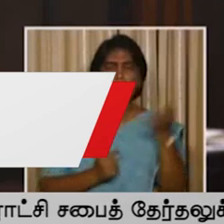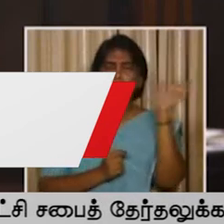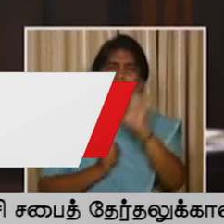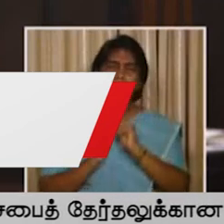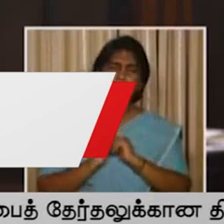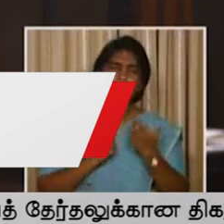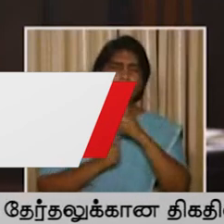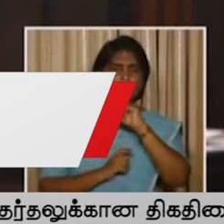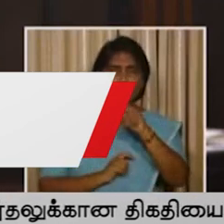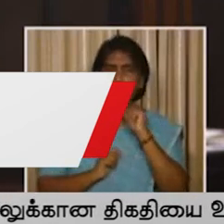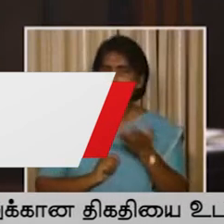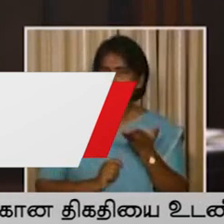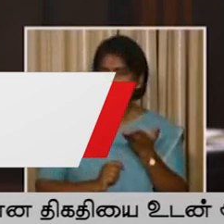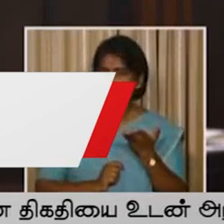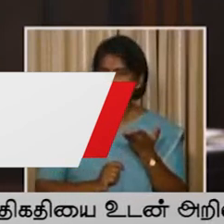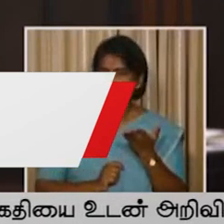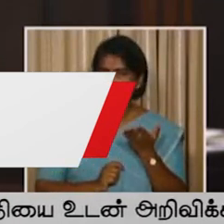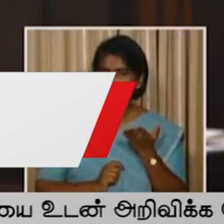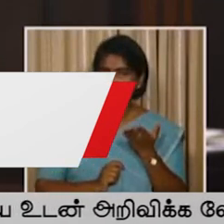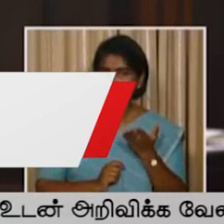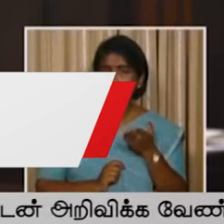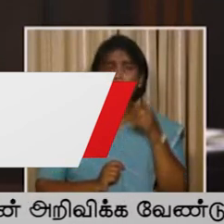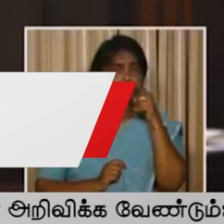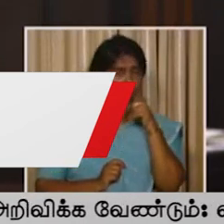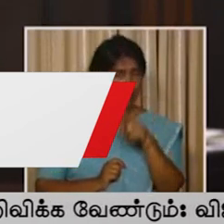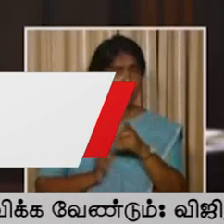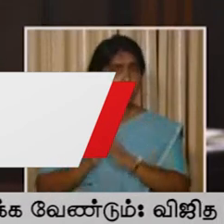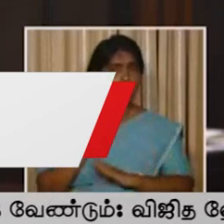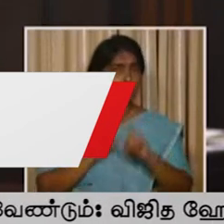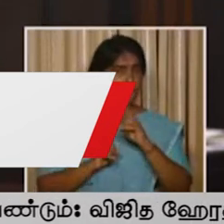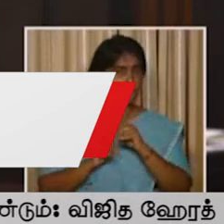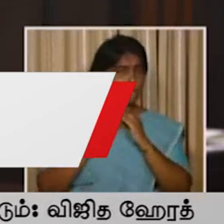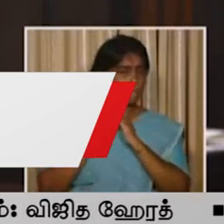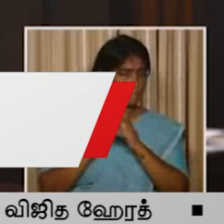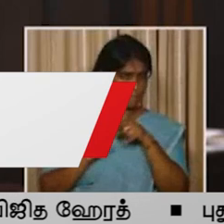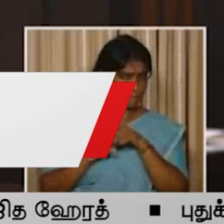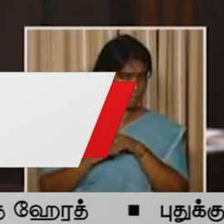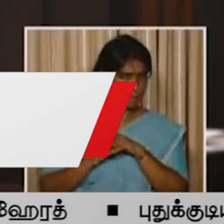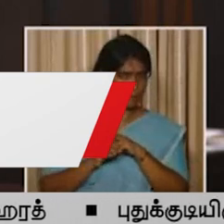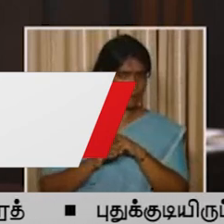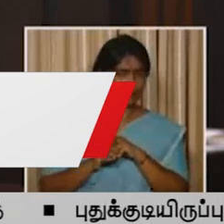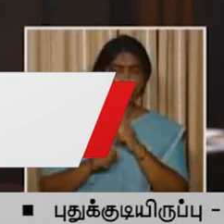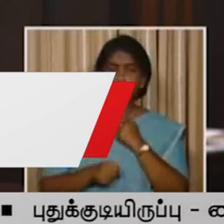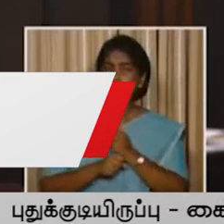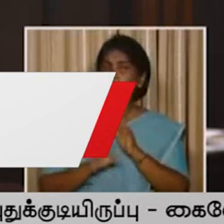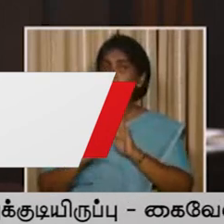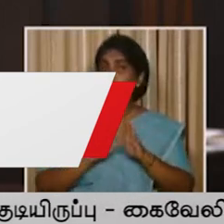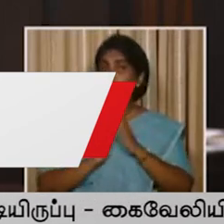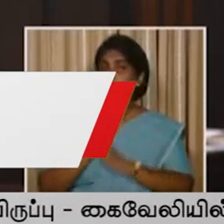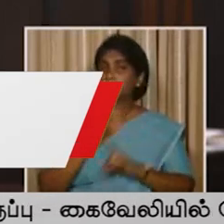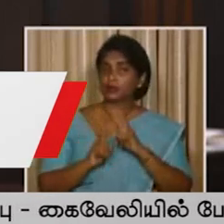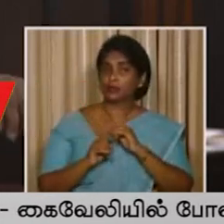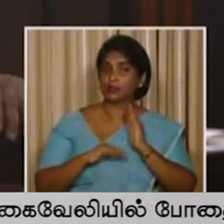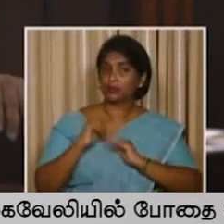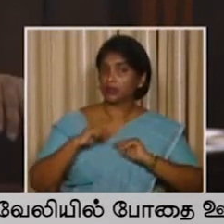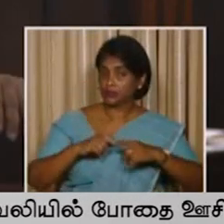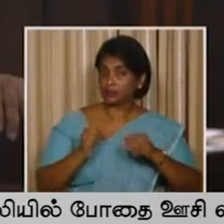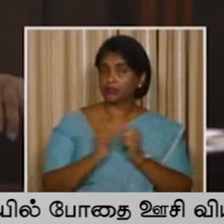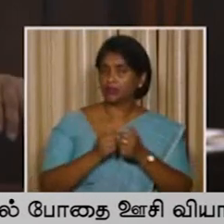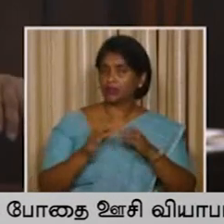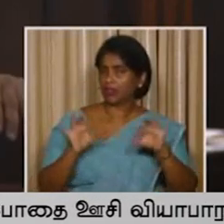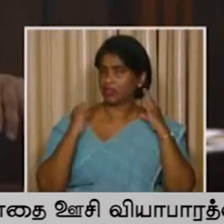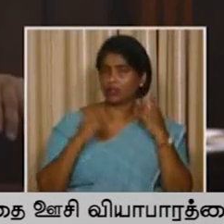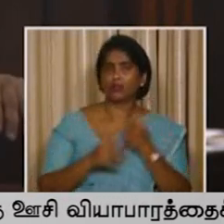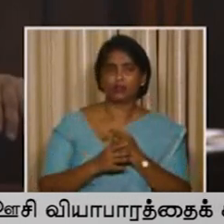பிரதேச செயலகத்திற்கு கணக்காய்வாளரை நியமிக்க வேண்டும். அவ்வாறு நியமிக்கப்படவில்லை என்றால் உங்களுக்கு எதிராக நடவடிக்கை எடுப்போம் என தமிழ்